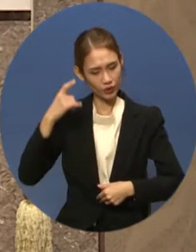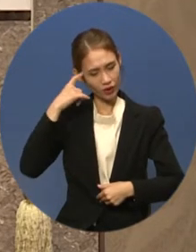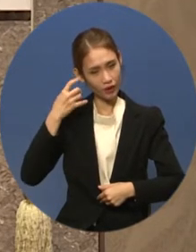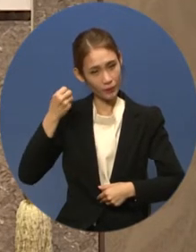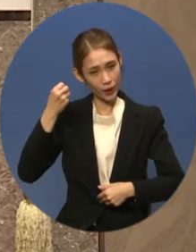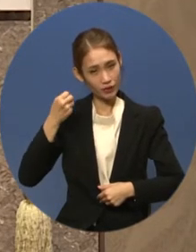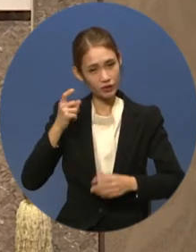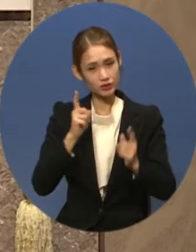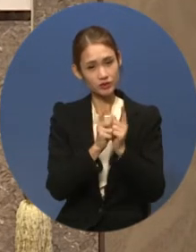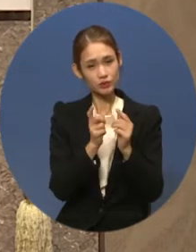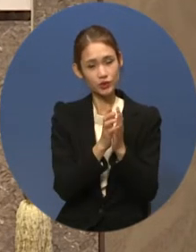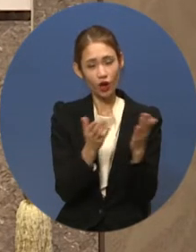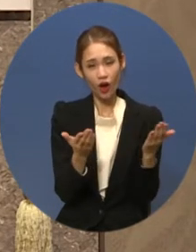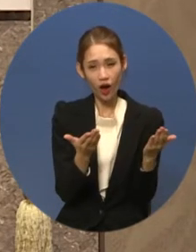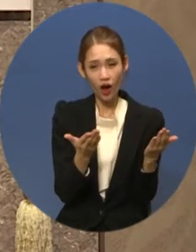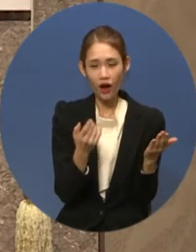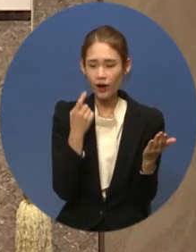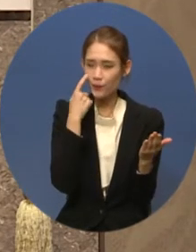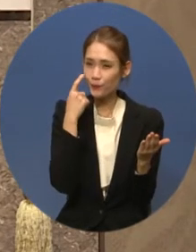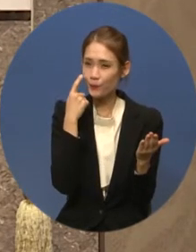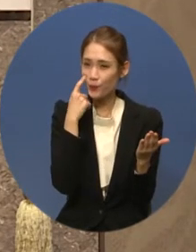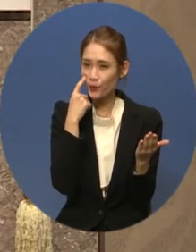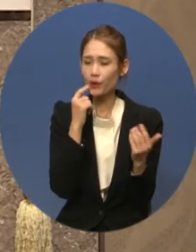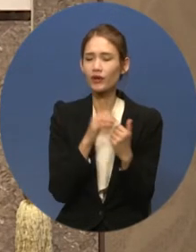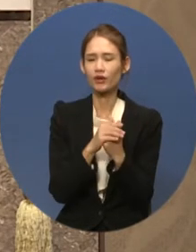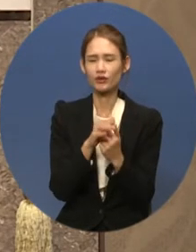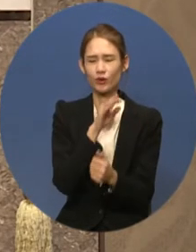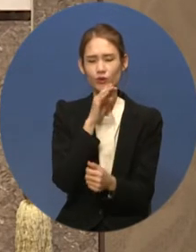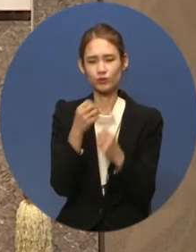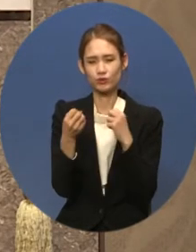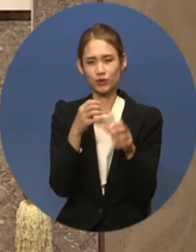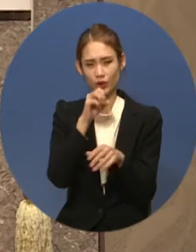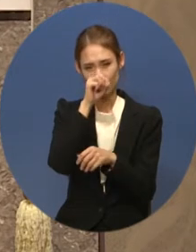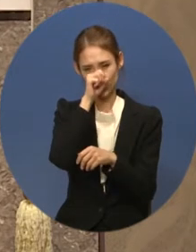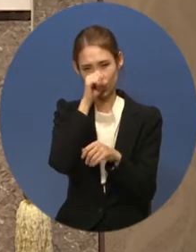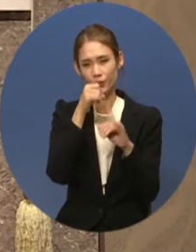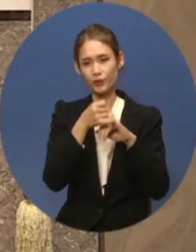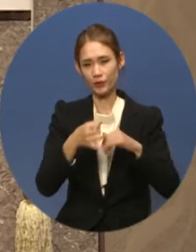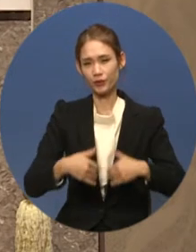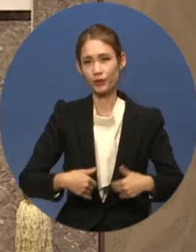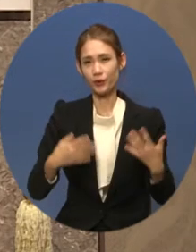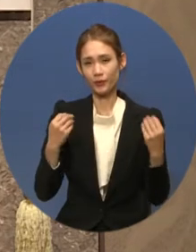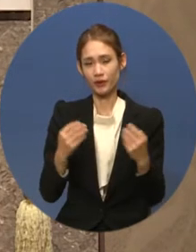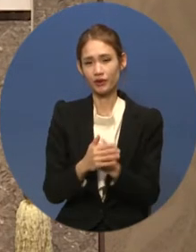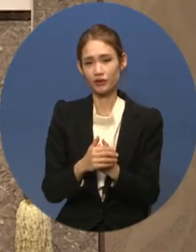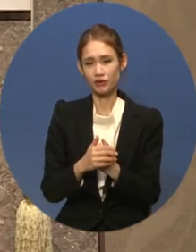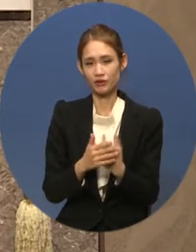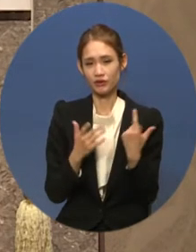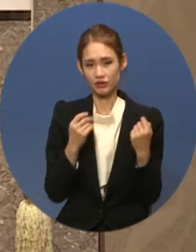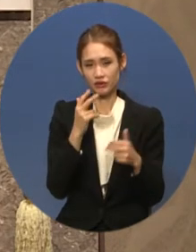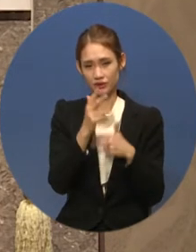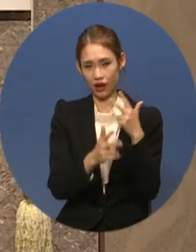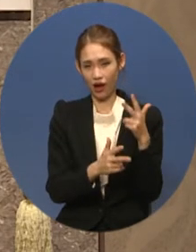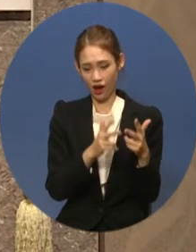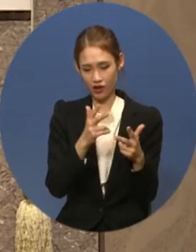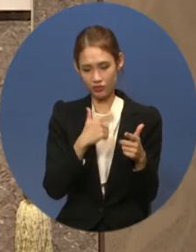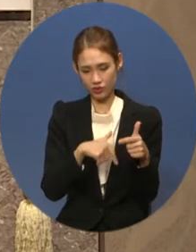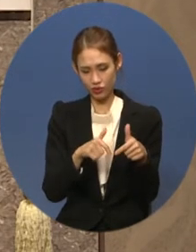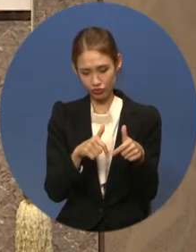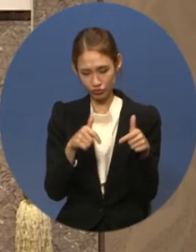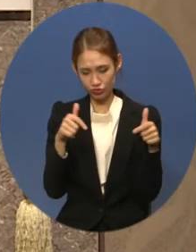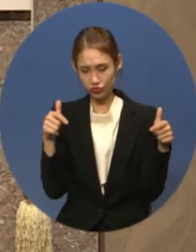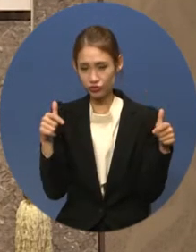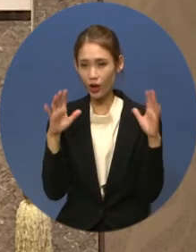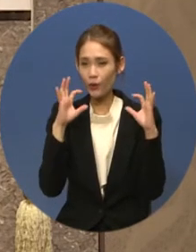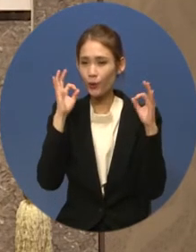막상 일을 시작하기 가 굉장히 좋아 하시구요 많은 수요가 있어서 예 저희들이 그런 사업들을 좀더 확대해 나가려고 노력을